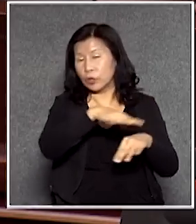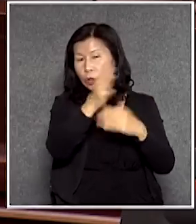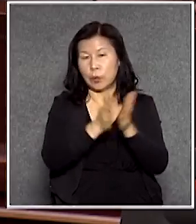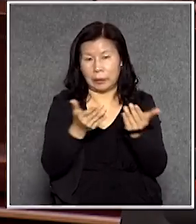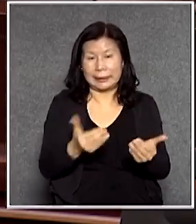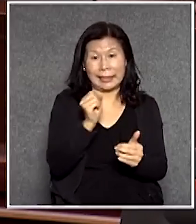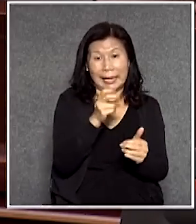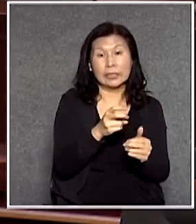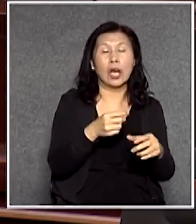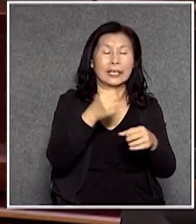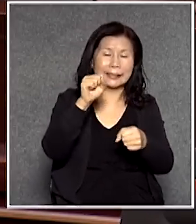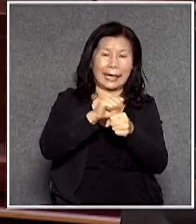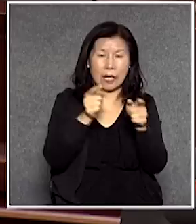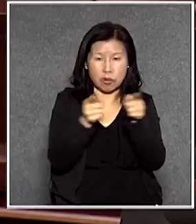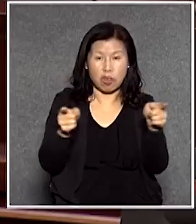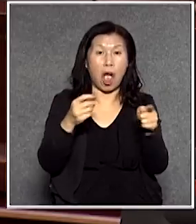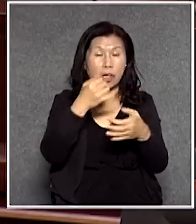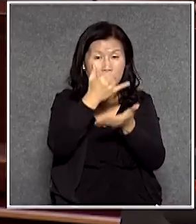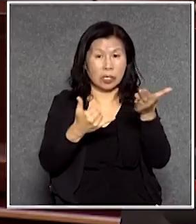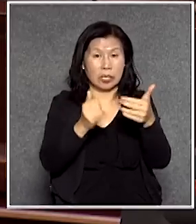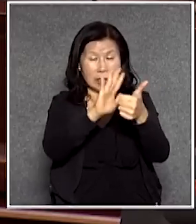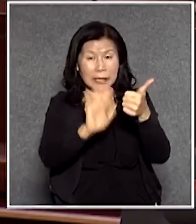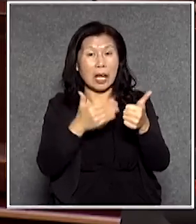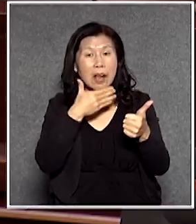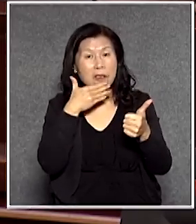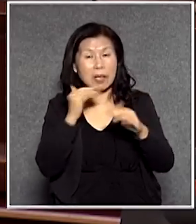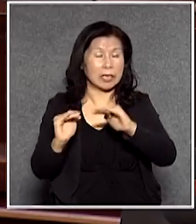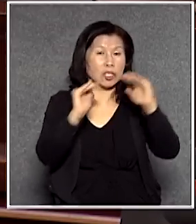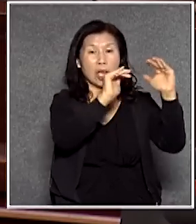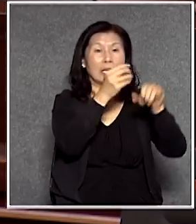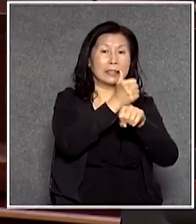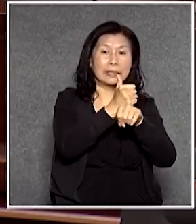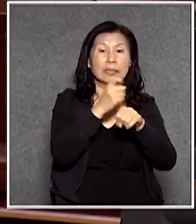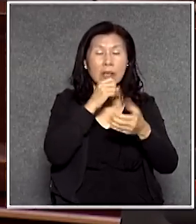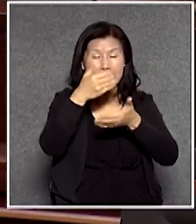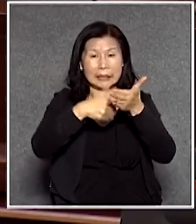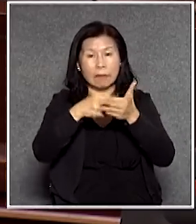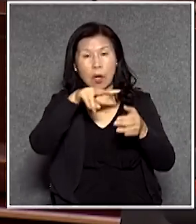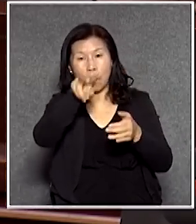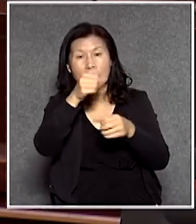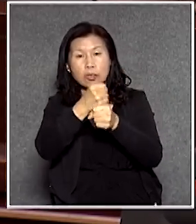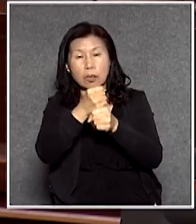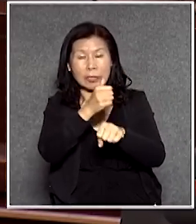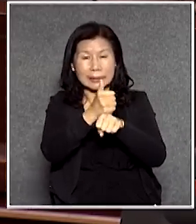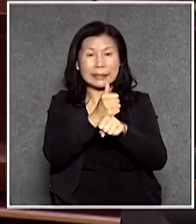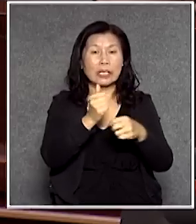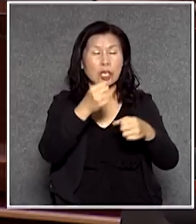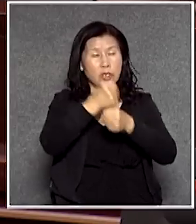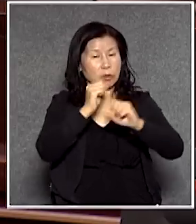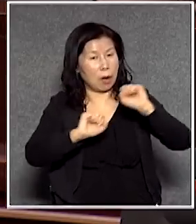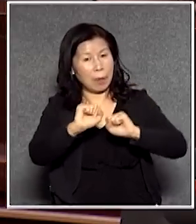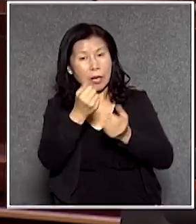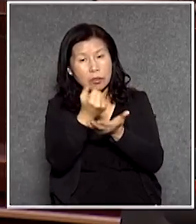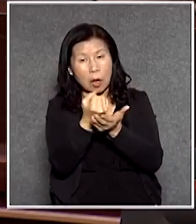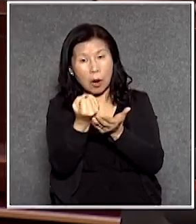公務員延長退休年齡，包括影響年輕員工的晉升、減少就業機會、影響工作表現、難以